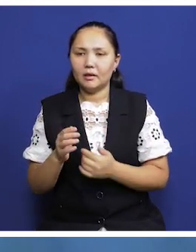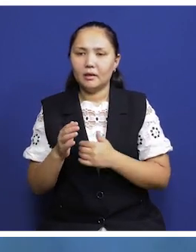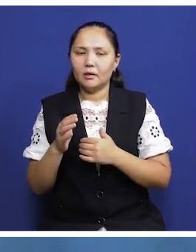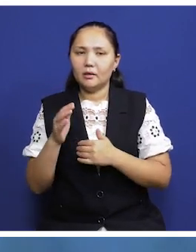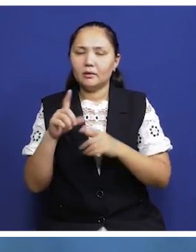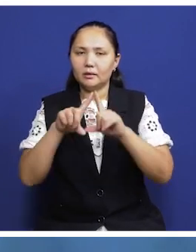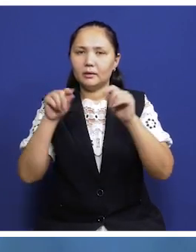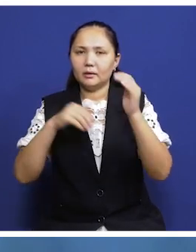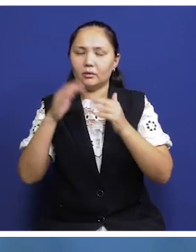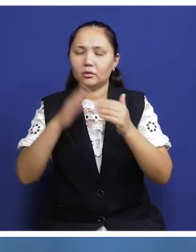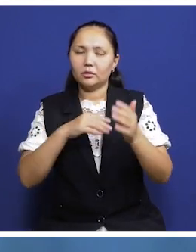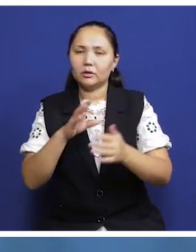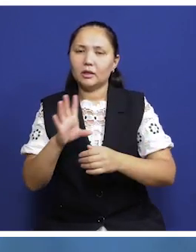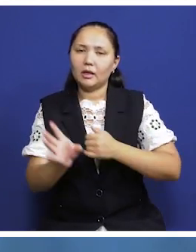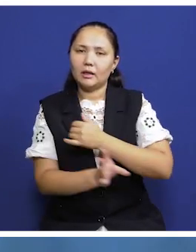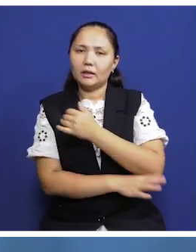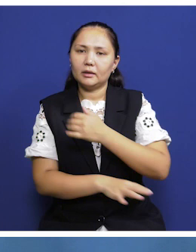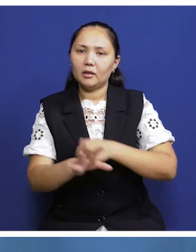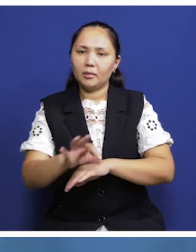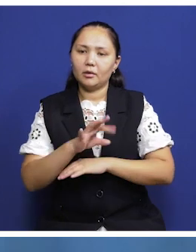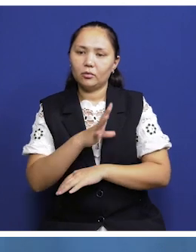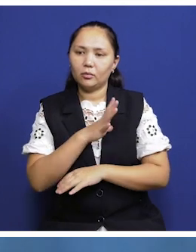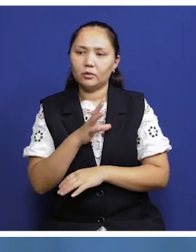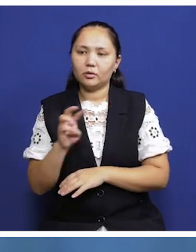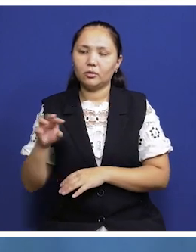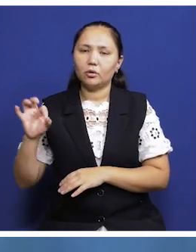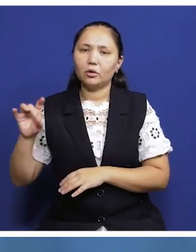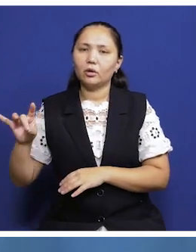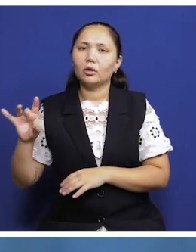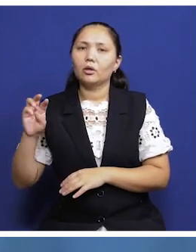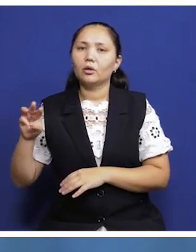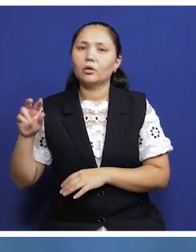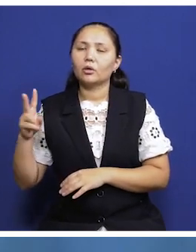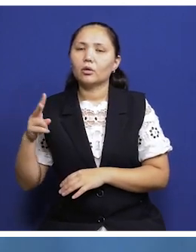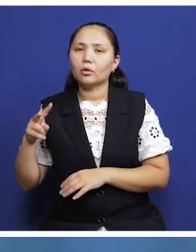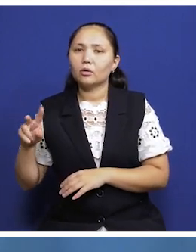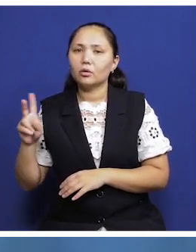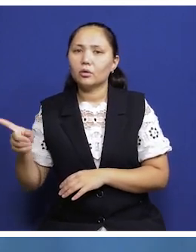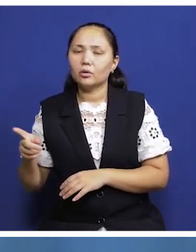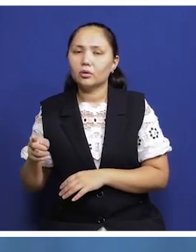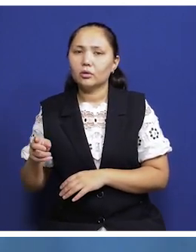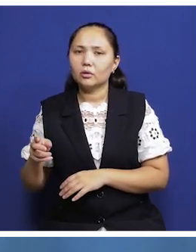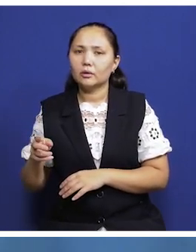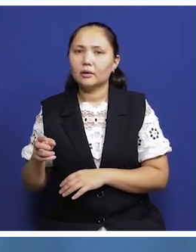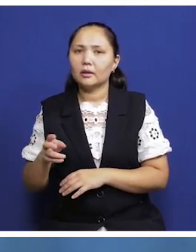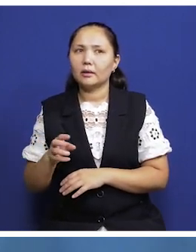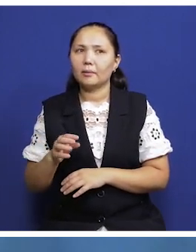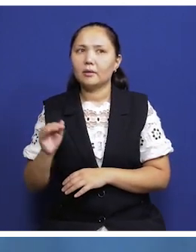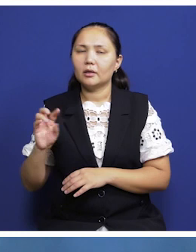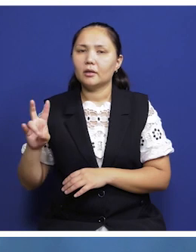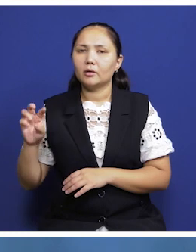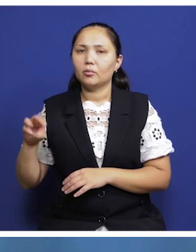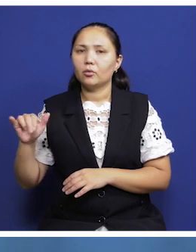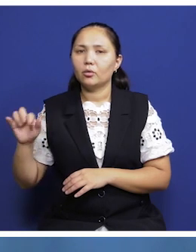аяқталып, пайдалануға берілді. Атап айтқанда Көлқұдық елді мекені фельдшерлік акушерлік пункті, Жармұхамбетов елді мекенінен